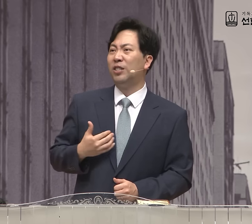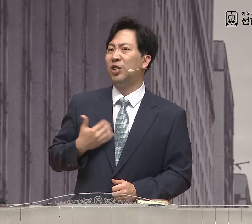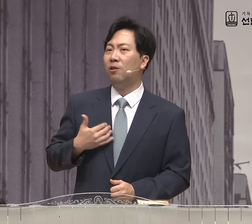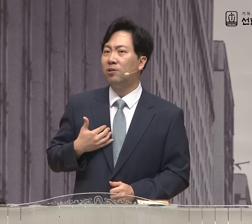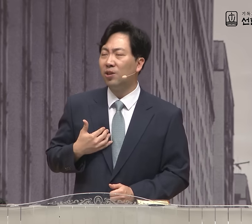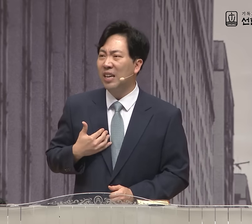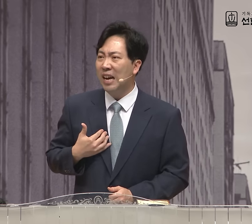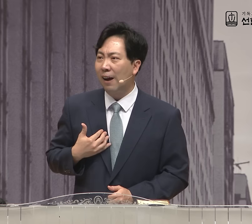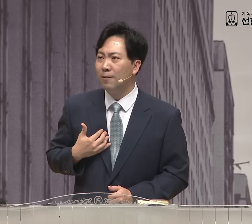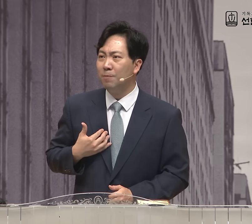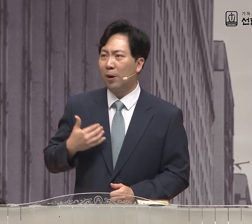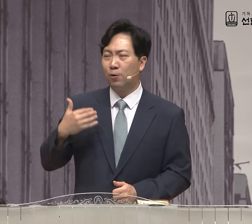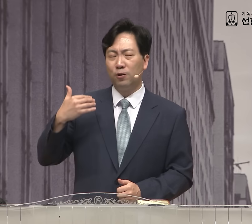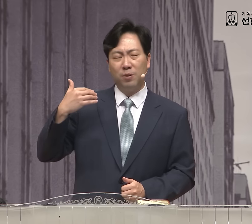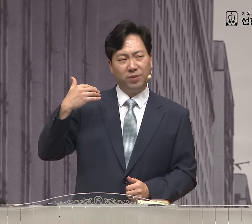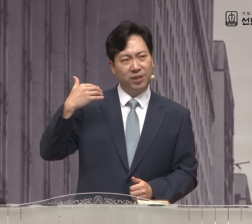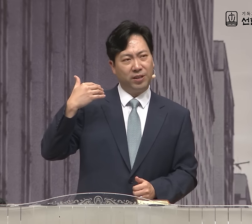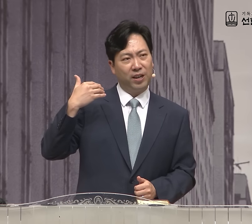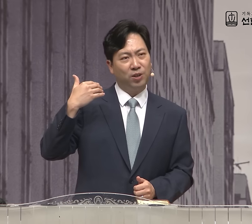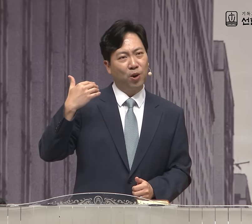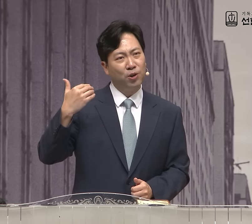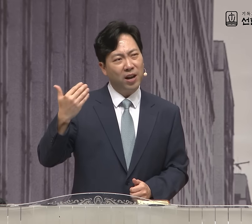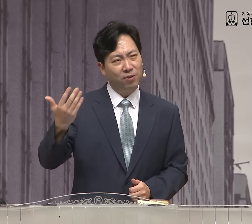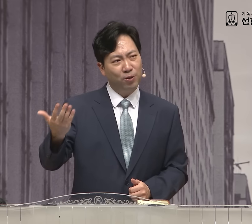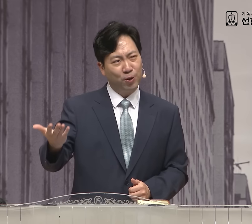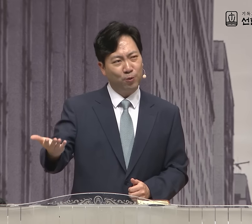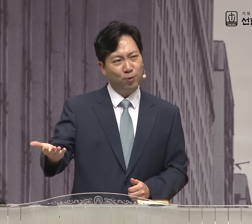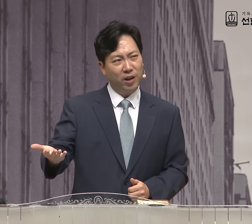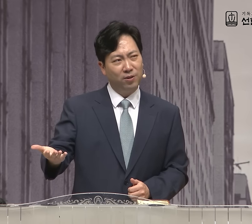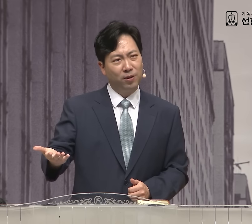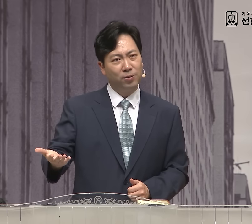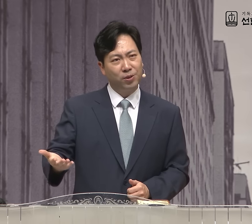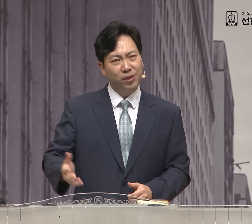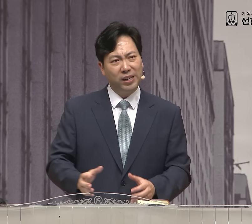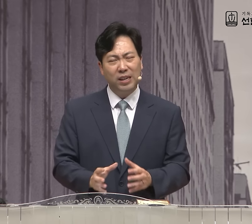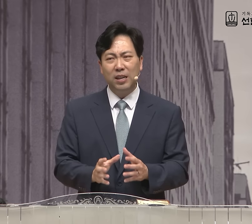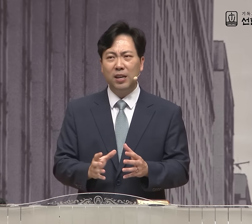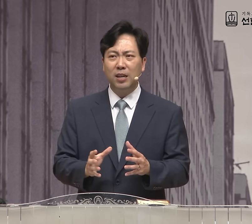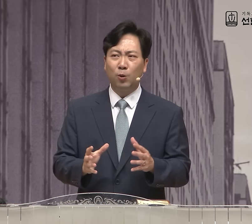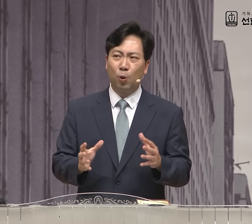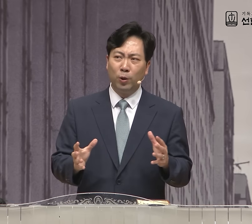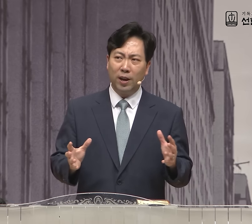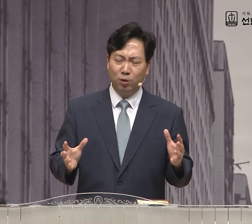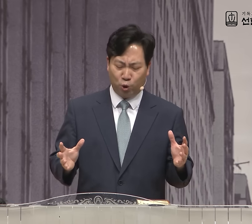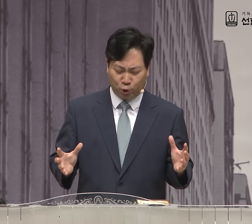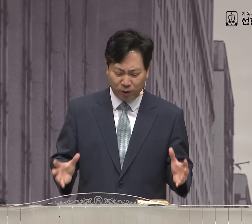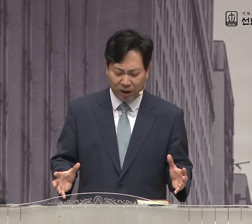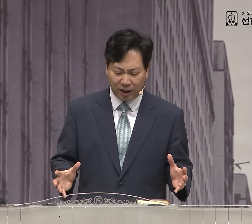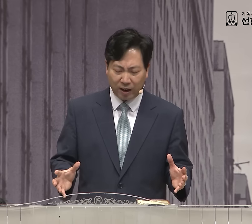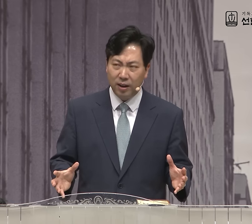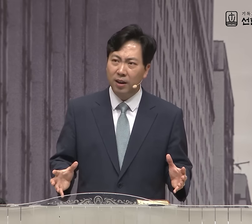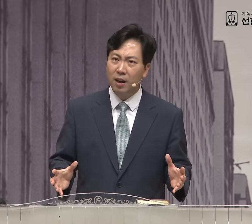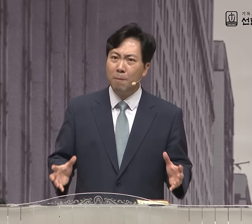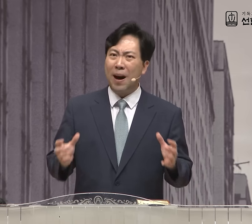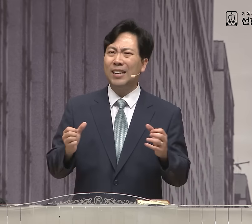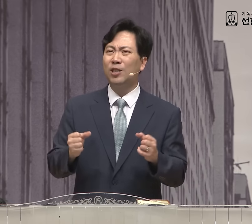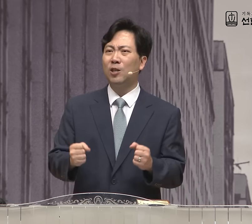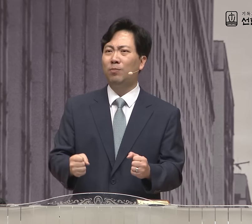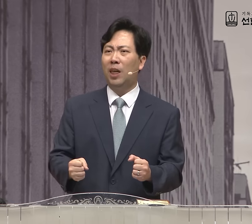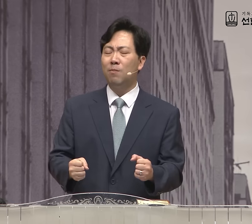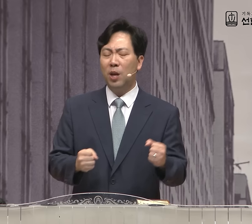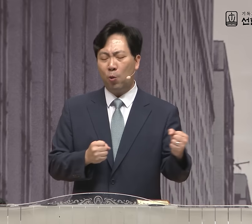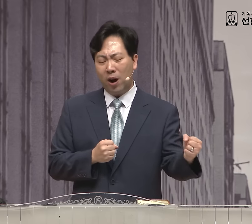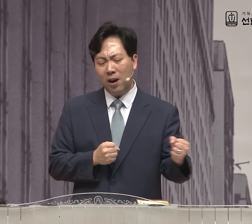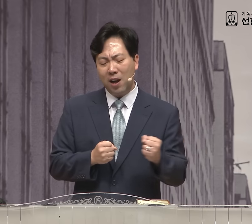보니까 이것이 영적인 간음, 바로 금신상에 절을 한 것이었구나 하는 것을, 이 고난 중에